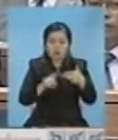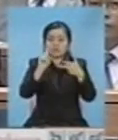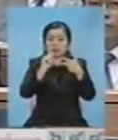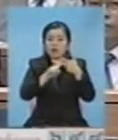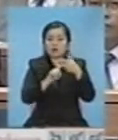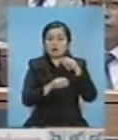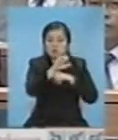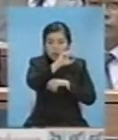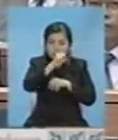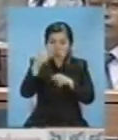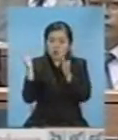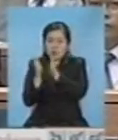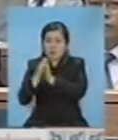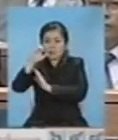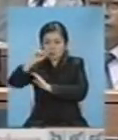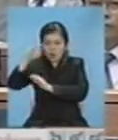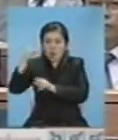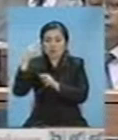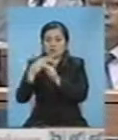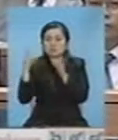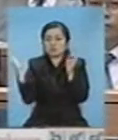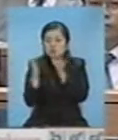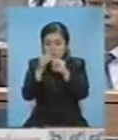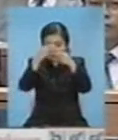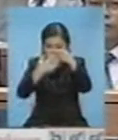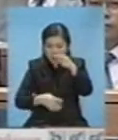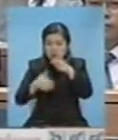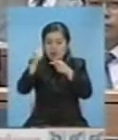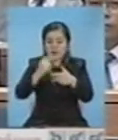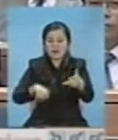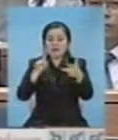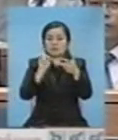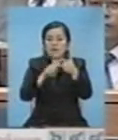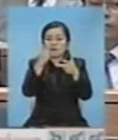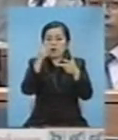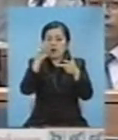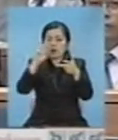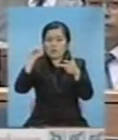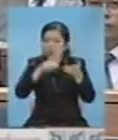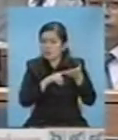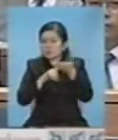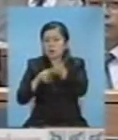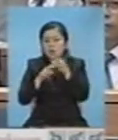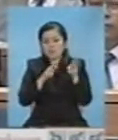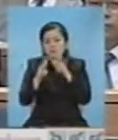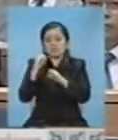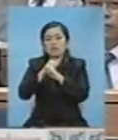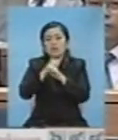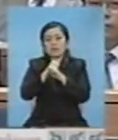ส.ว.1ใน4เข้าชื่อกันหรือ3คณะรัฐมนตรีเสนอมี3ทางเท่านี้แหละ